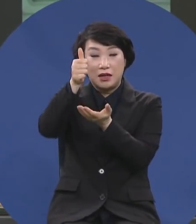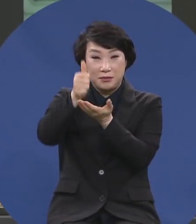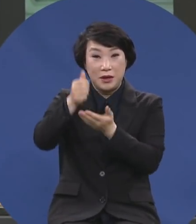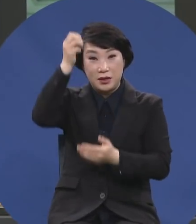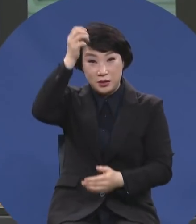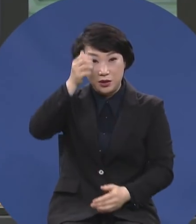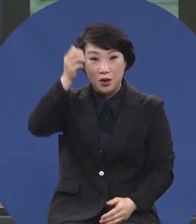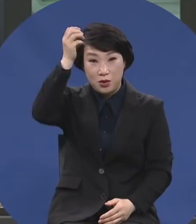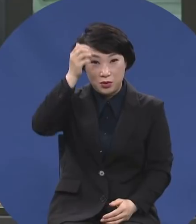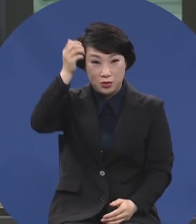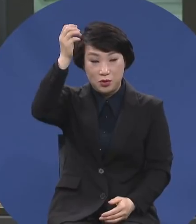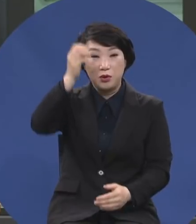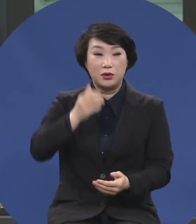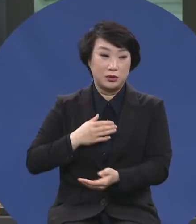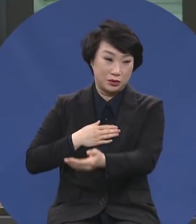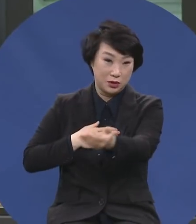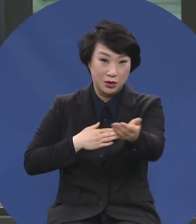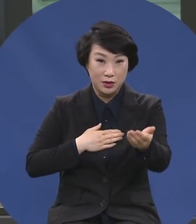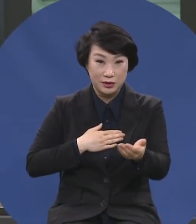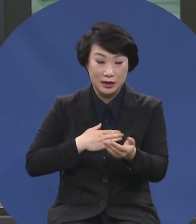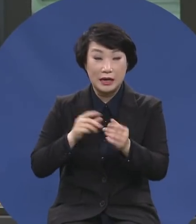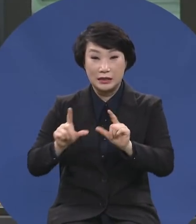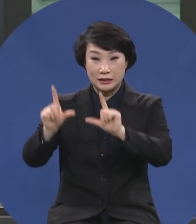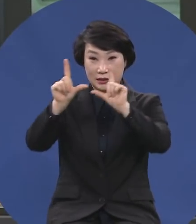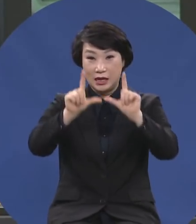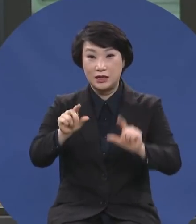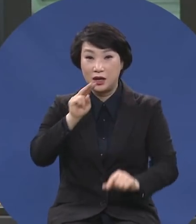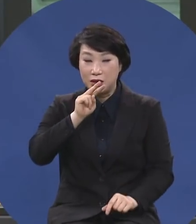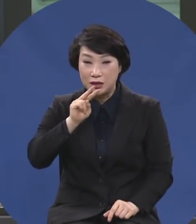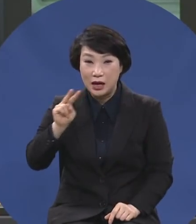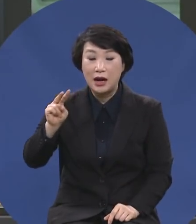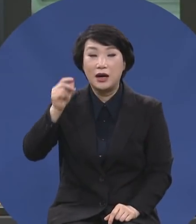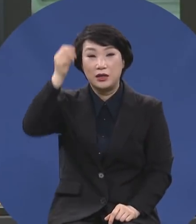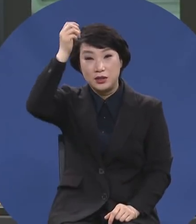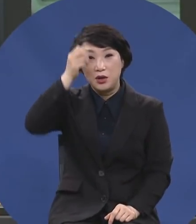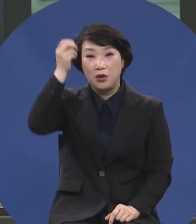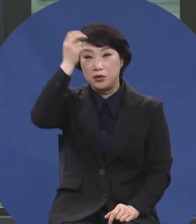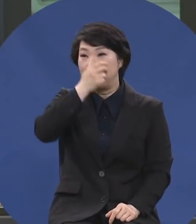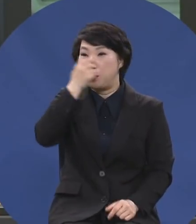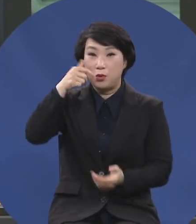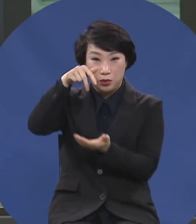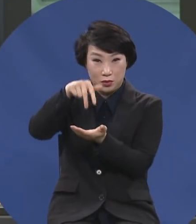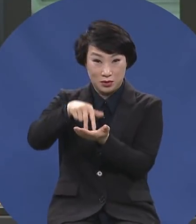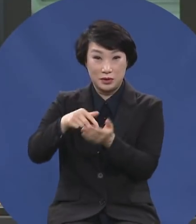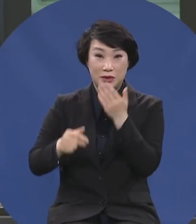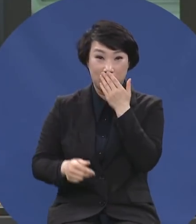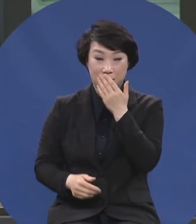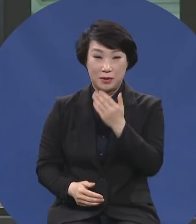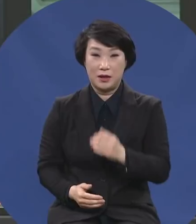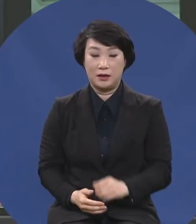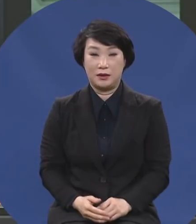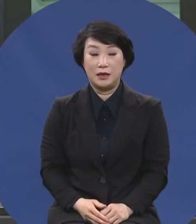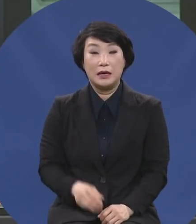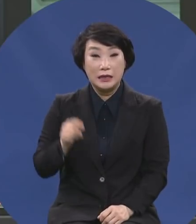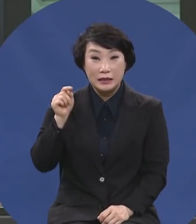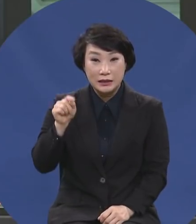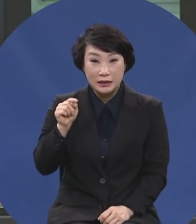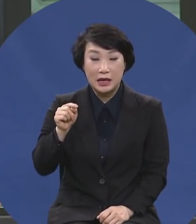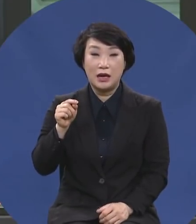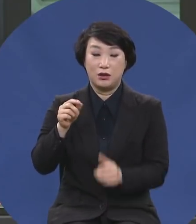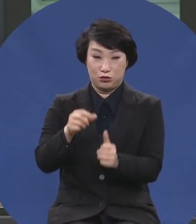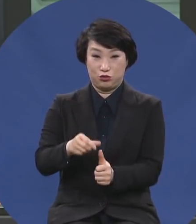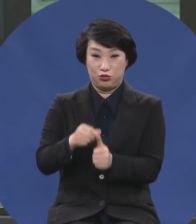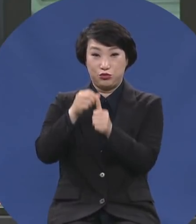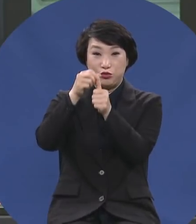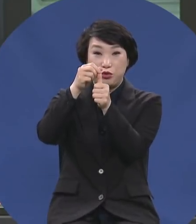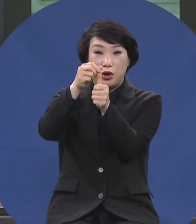영으로 너희가 살아야만이 영혼이 보존되며, 그것이